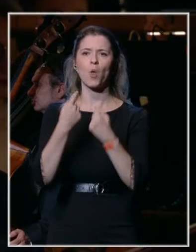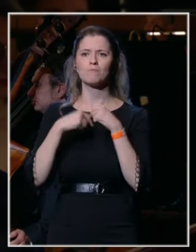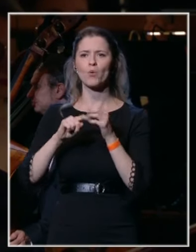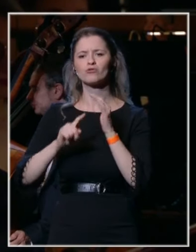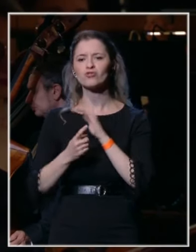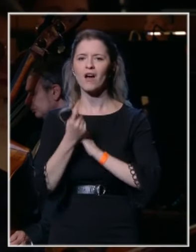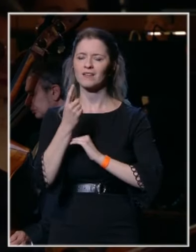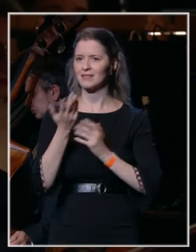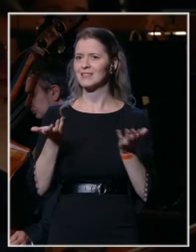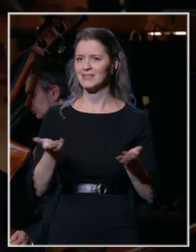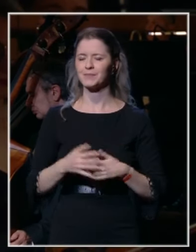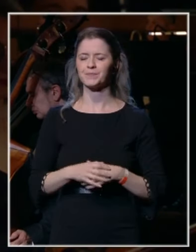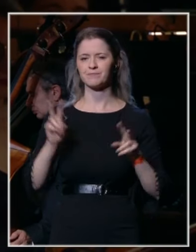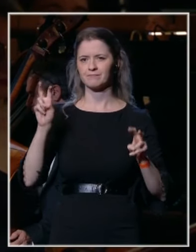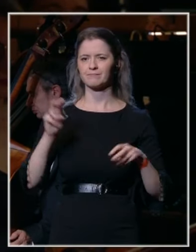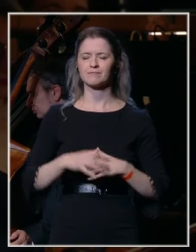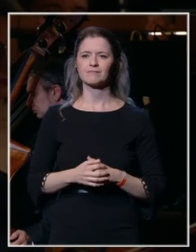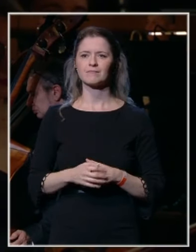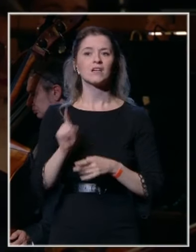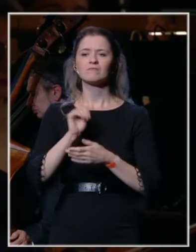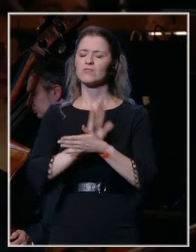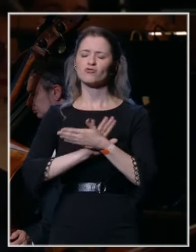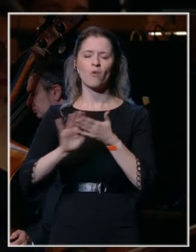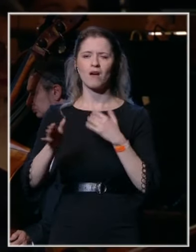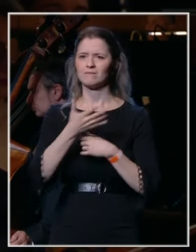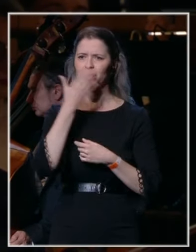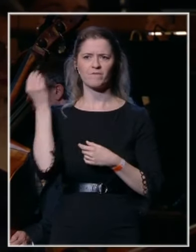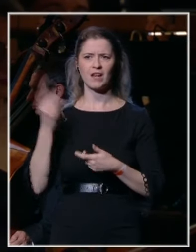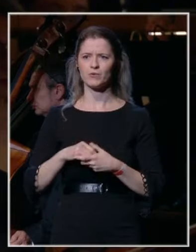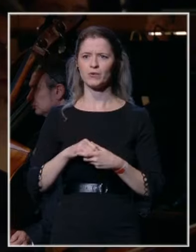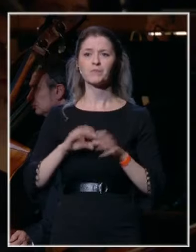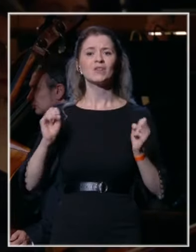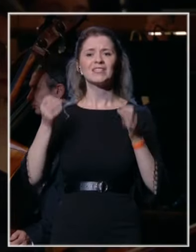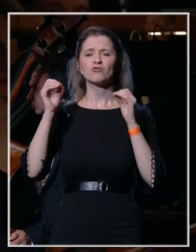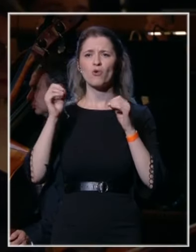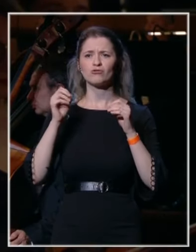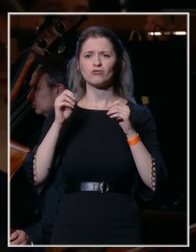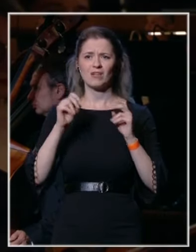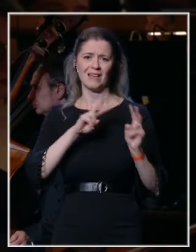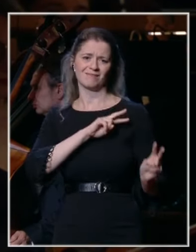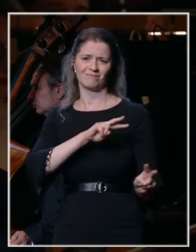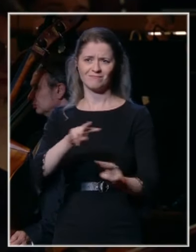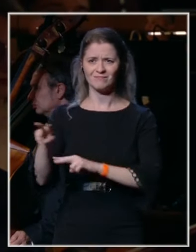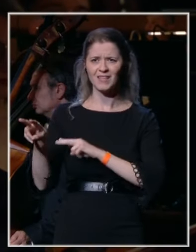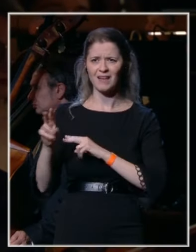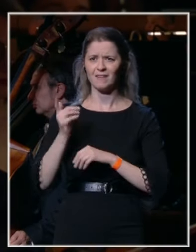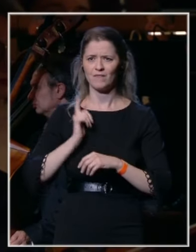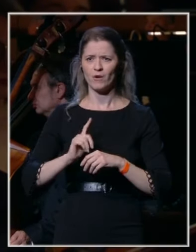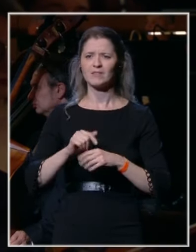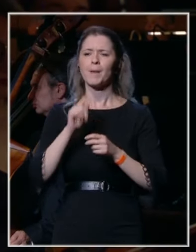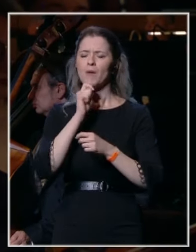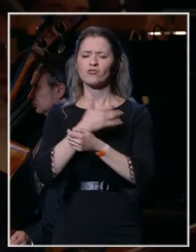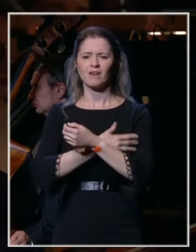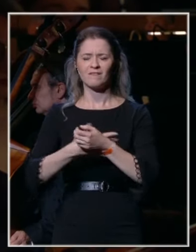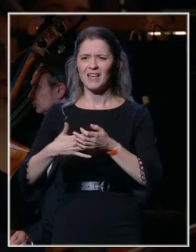ki. Sosem feledhetjük, hogy dicsőség övezte, magyar vérrel áztatott napok hozták el